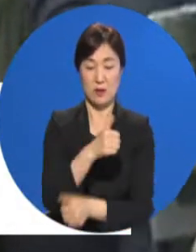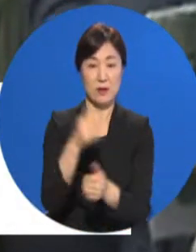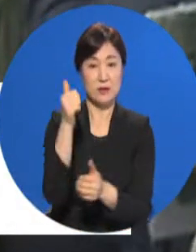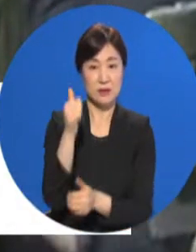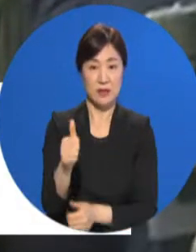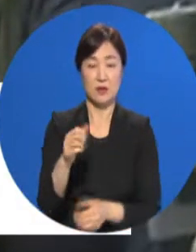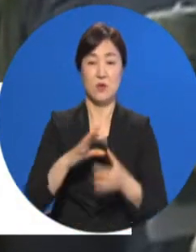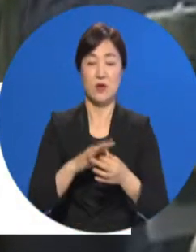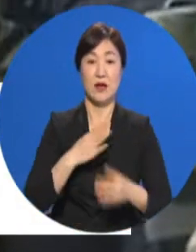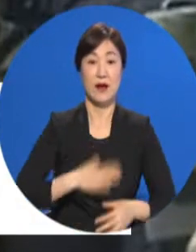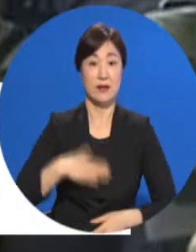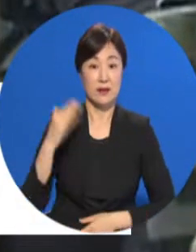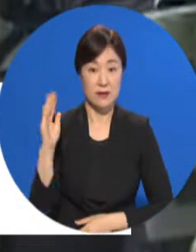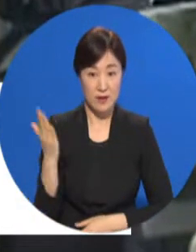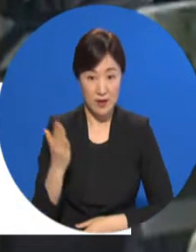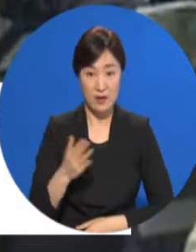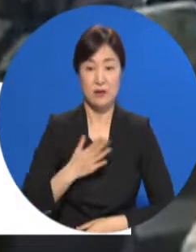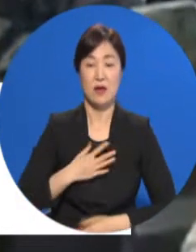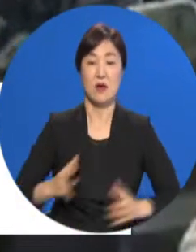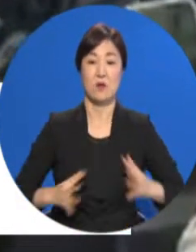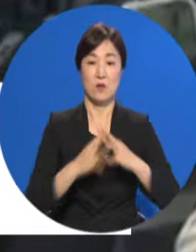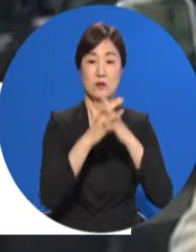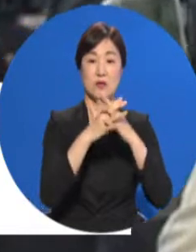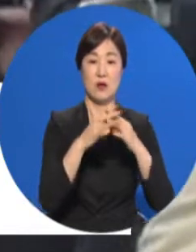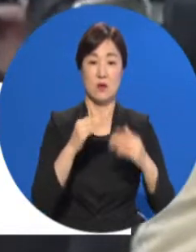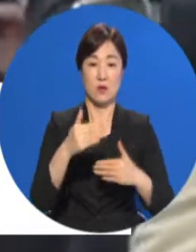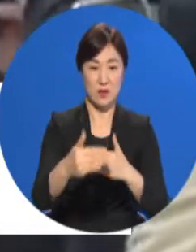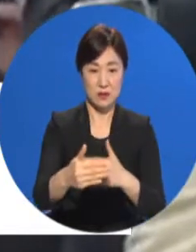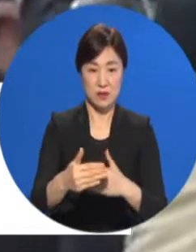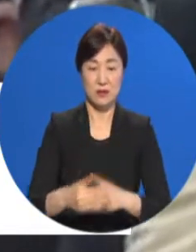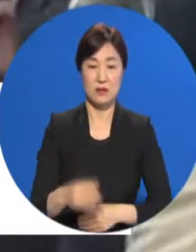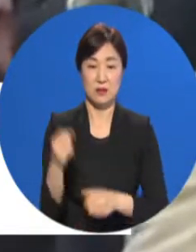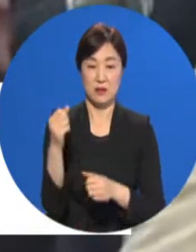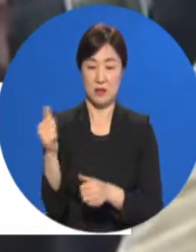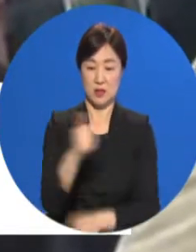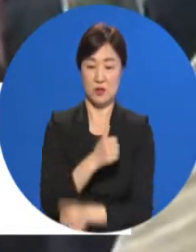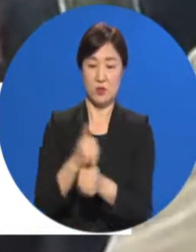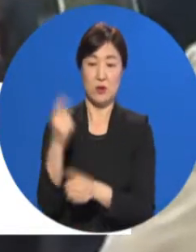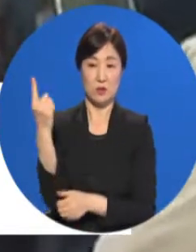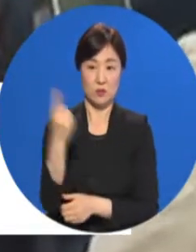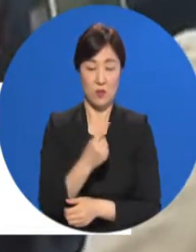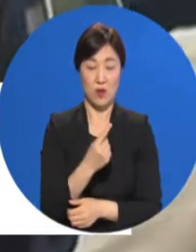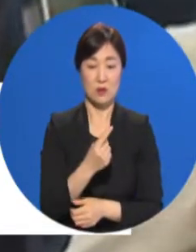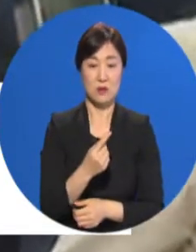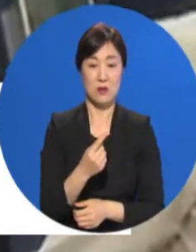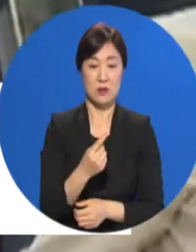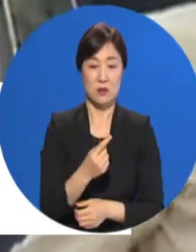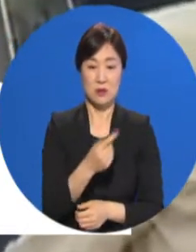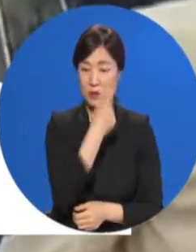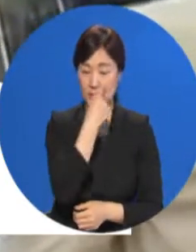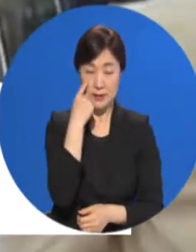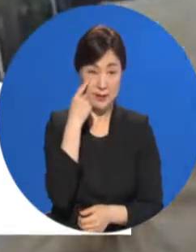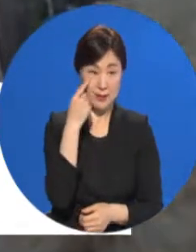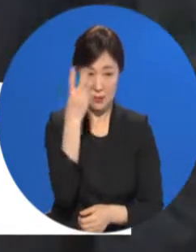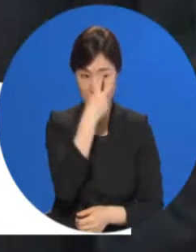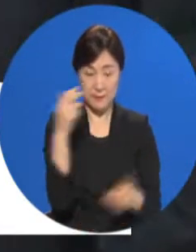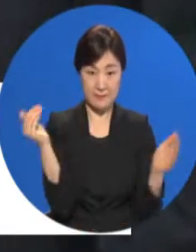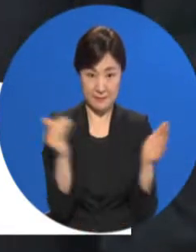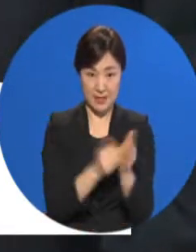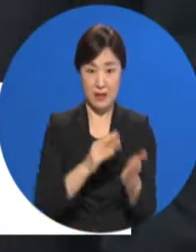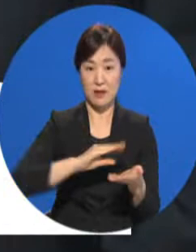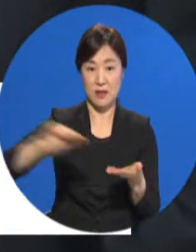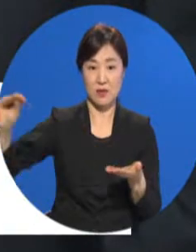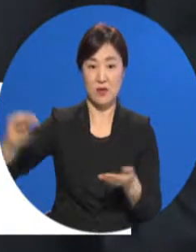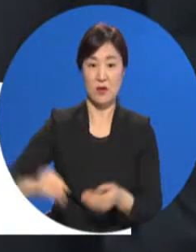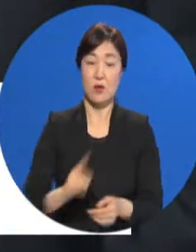됐습니다. 그리고 공사 과정에서는 신 실장이 일주일에 한 두세 번씩 와서 현장을 체크하고 갔습니다. 보호가